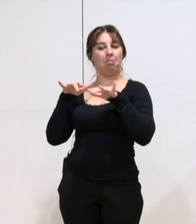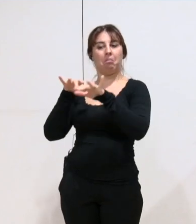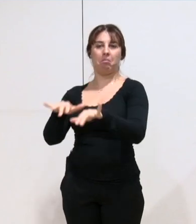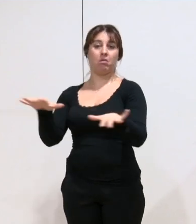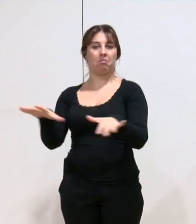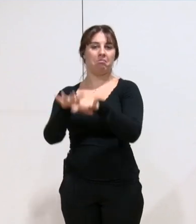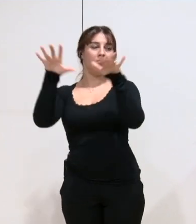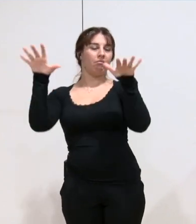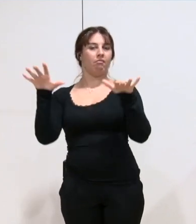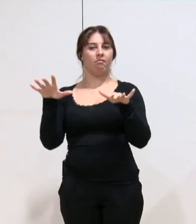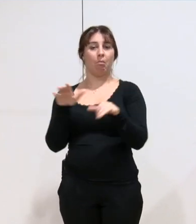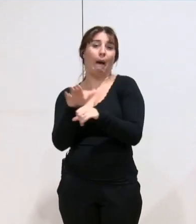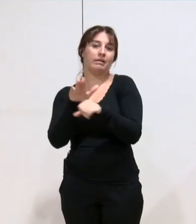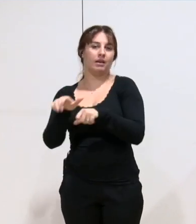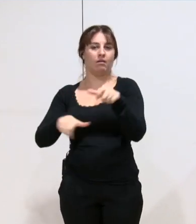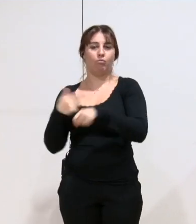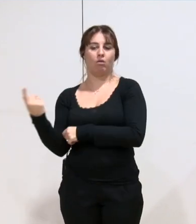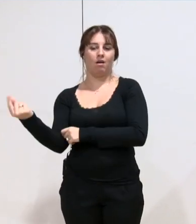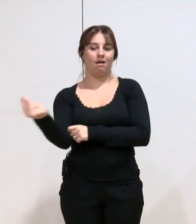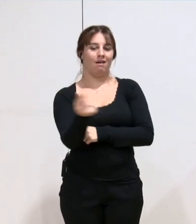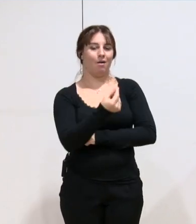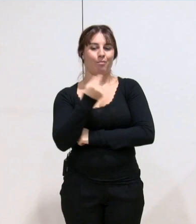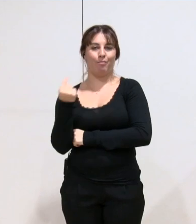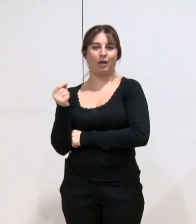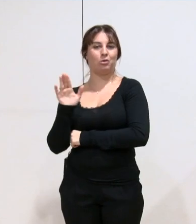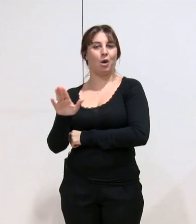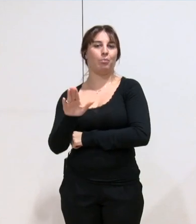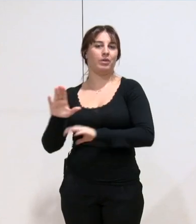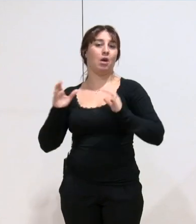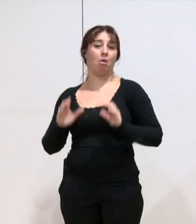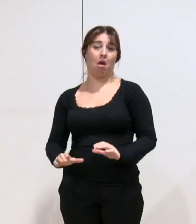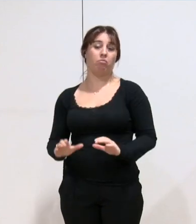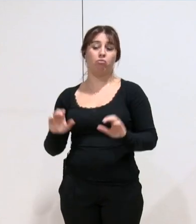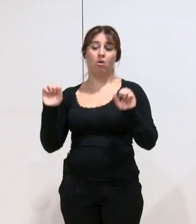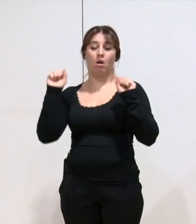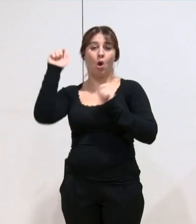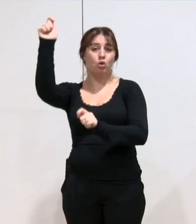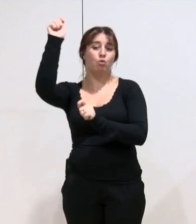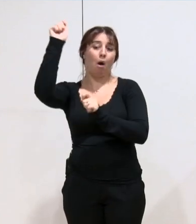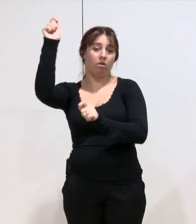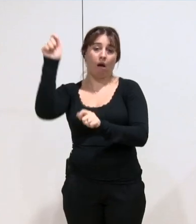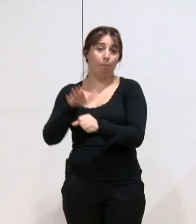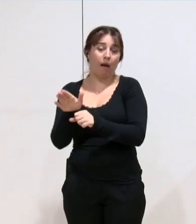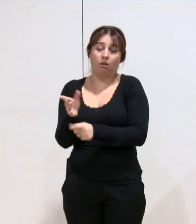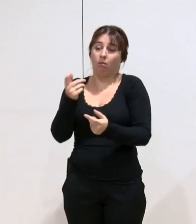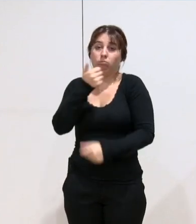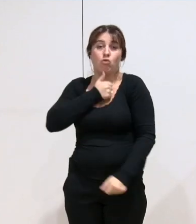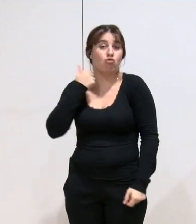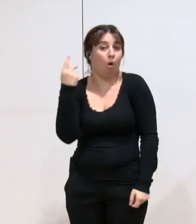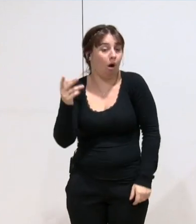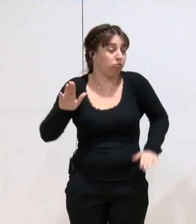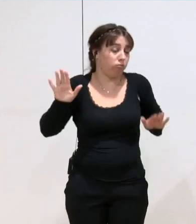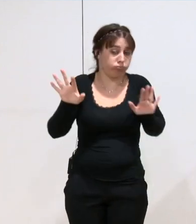un match pour accueillir les partenaires du GF38 et les supporters du GF38. C'est leur choix. On a pu lire